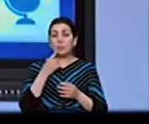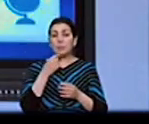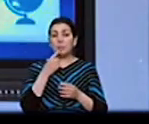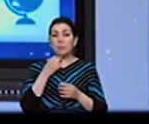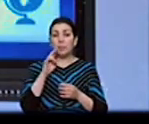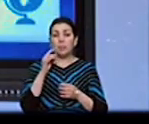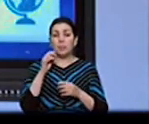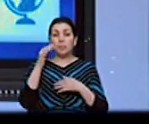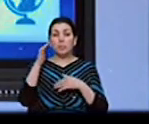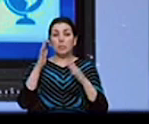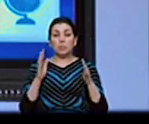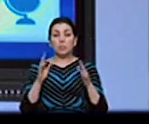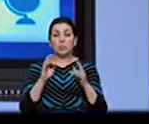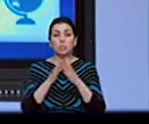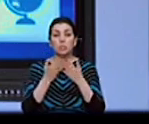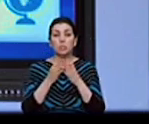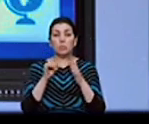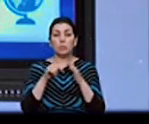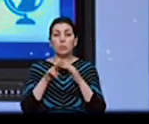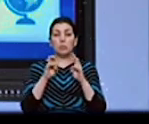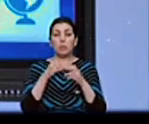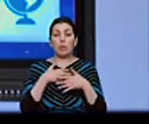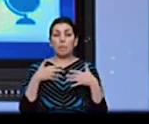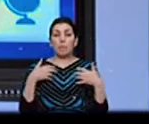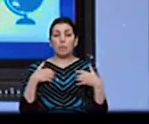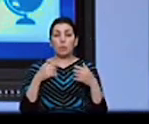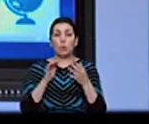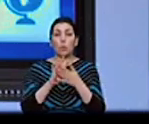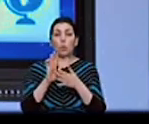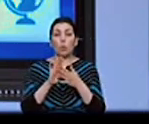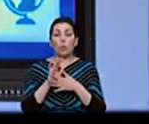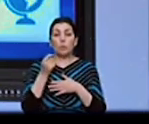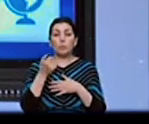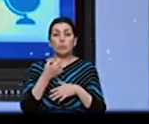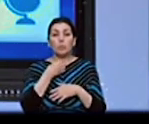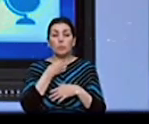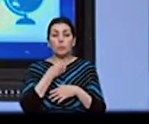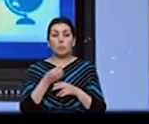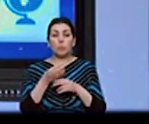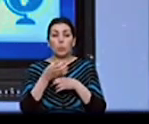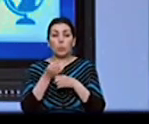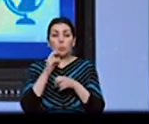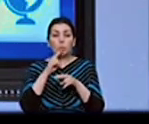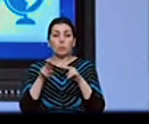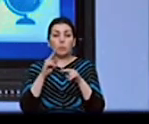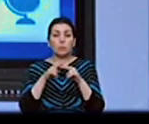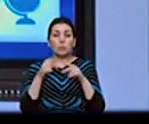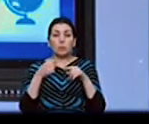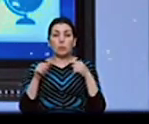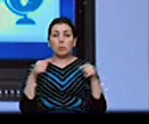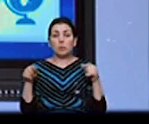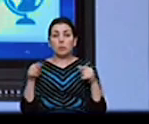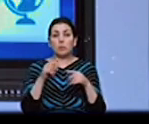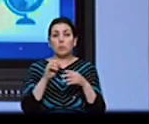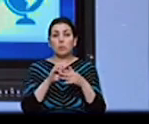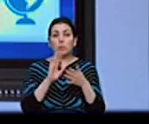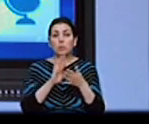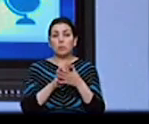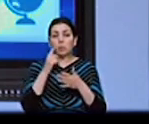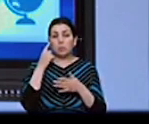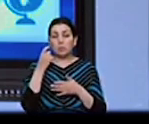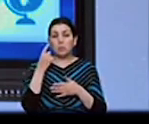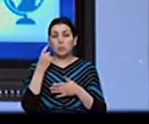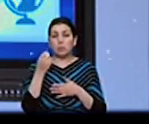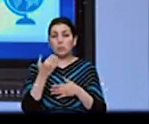Qizil kitob o'simlik va hayvonot olamining kamyob yo'qolib ketish xavfi bo'lgan turlar haqida